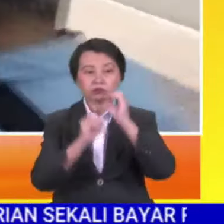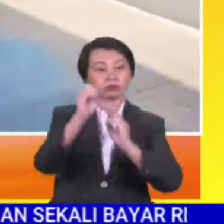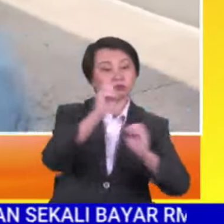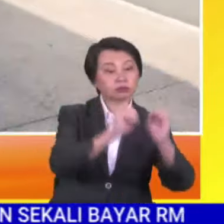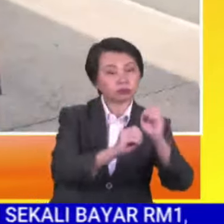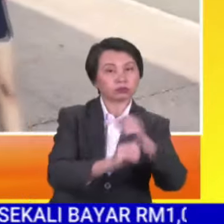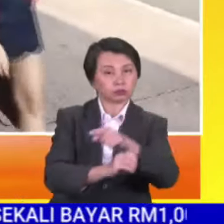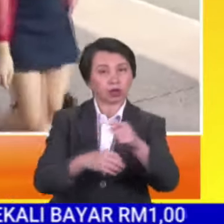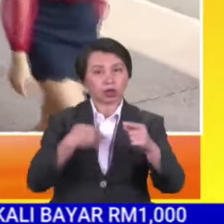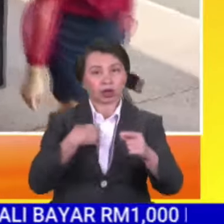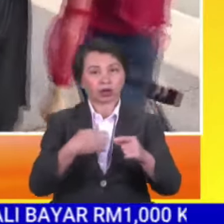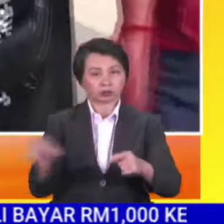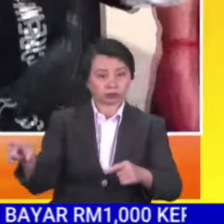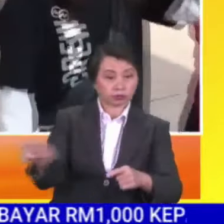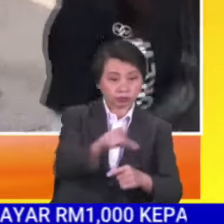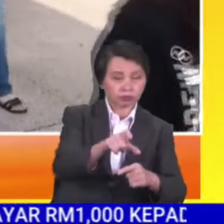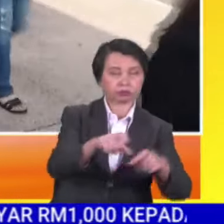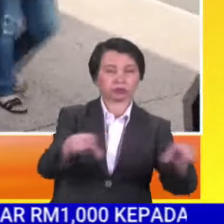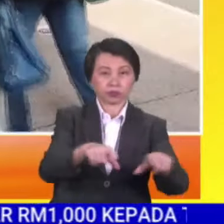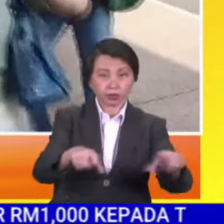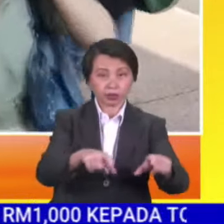mengadakan engagement ataupun